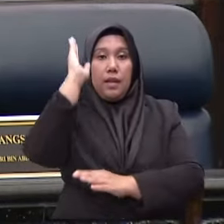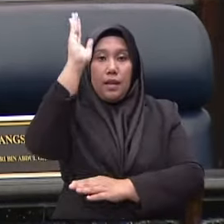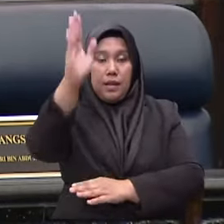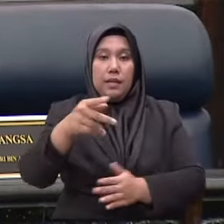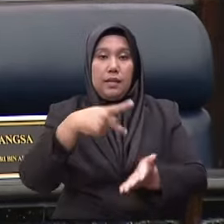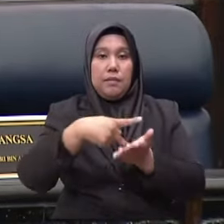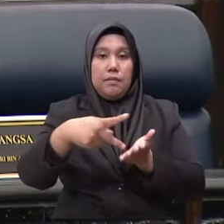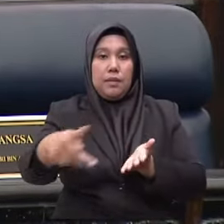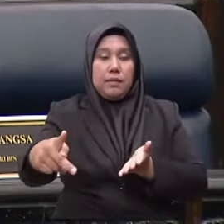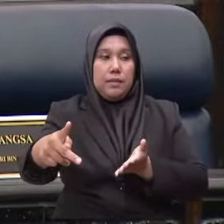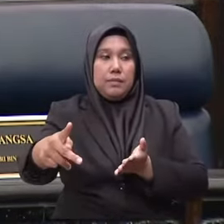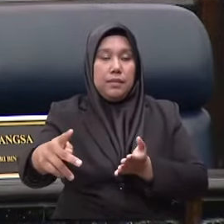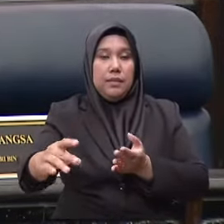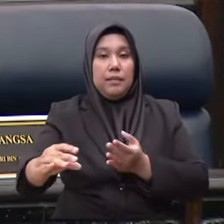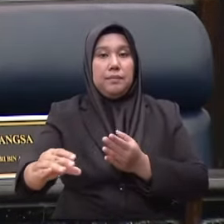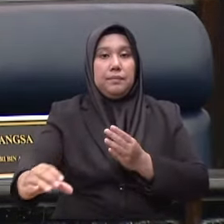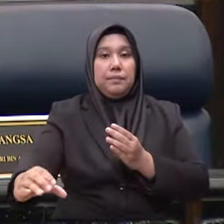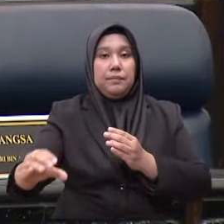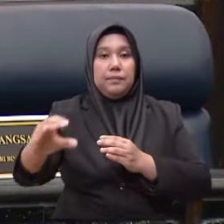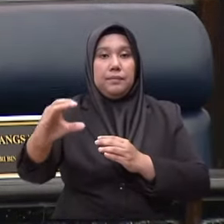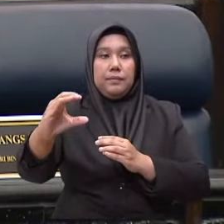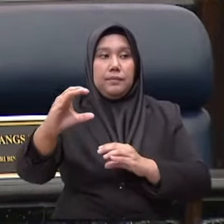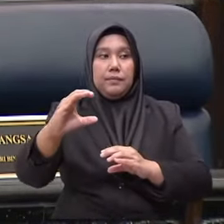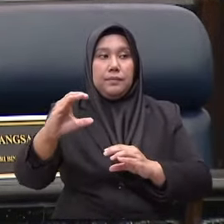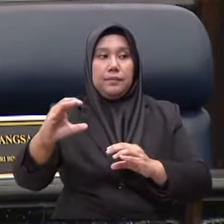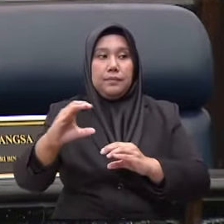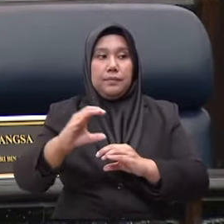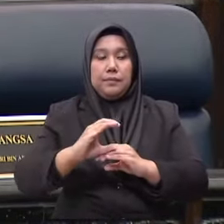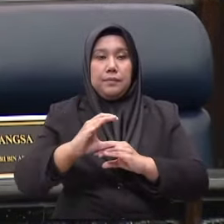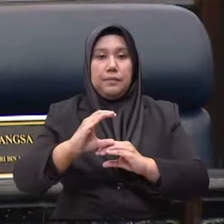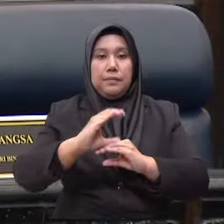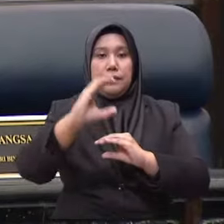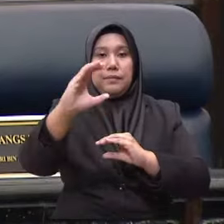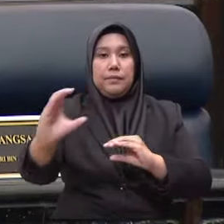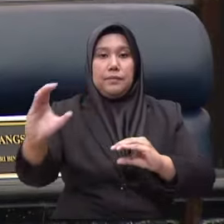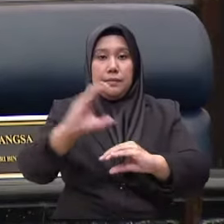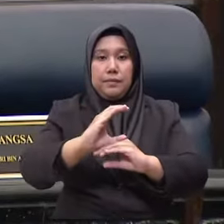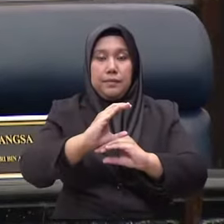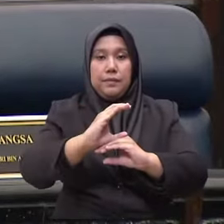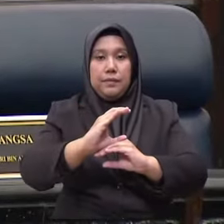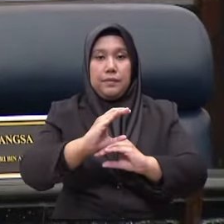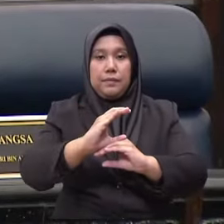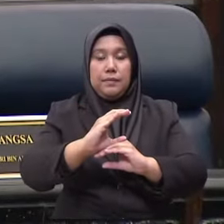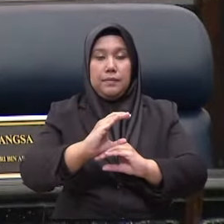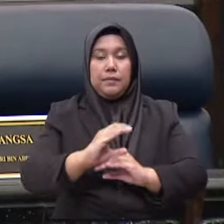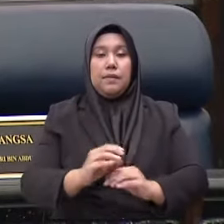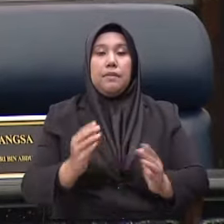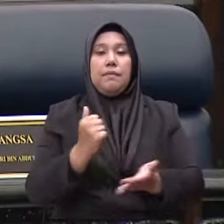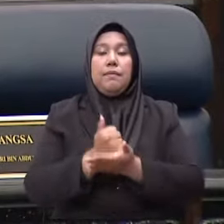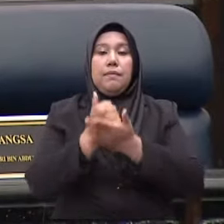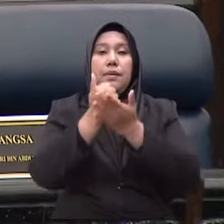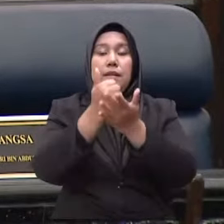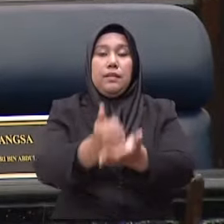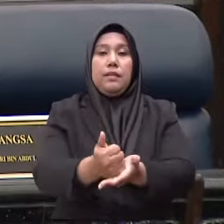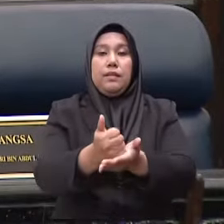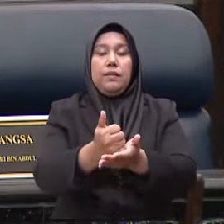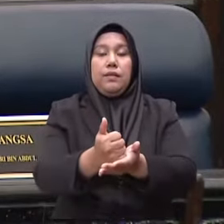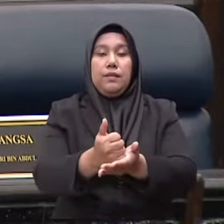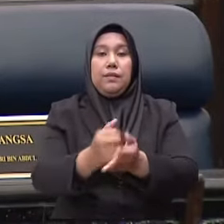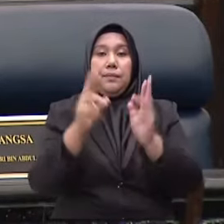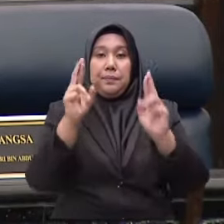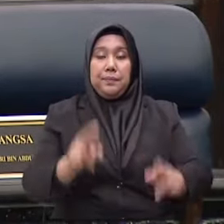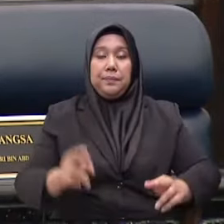subsidisidi tersebut waupun ini membantu rakyat Malaysia dari segi mengurangkan kos hari hidup